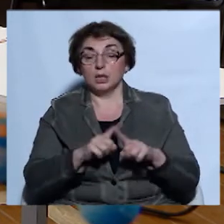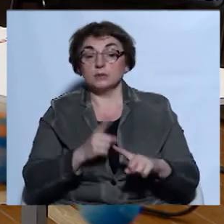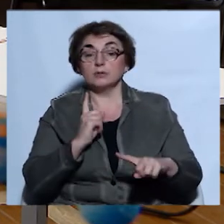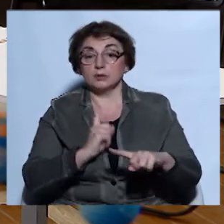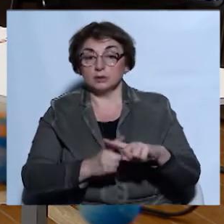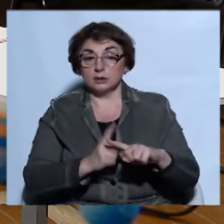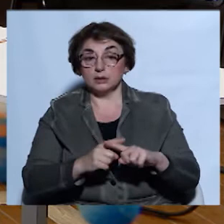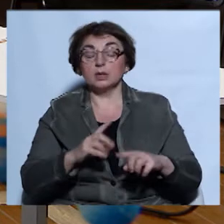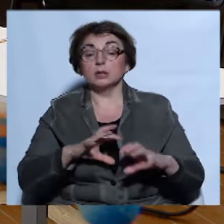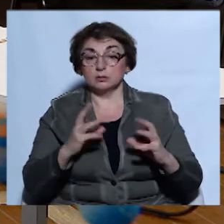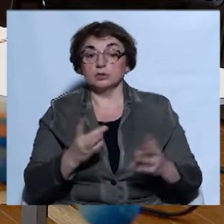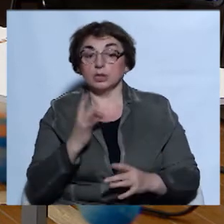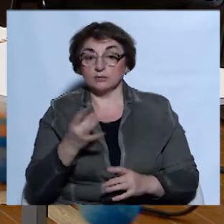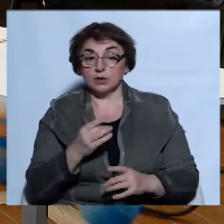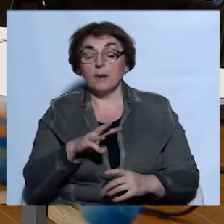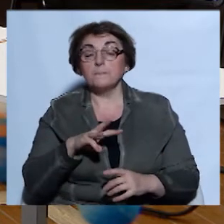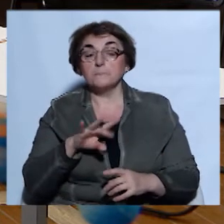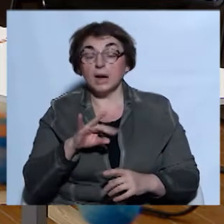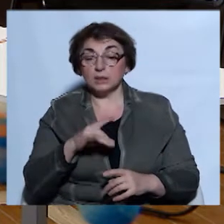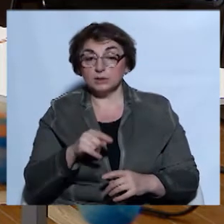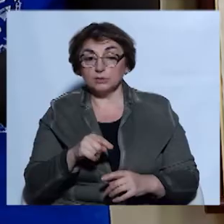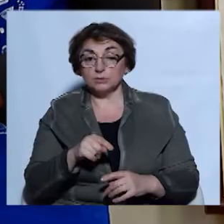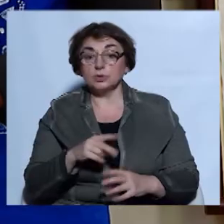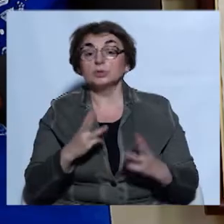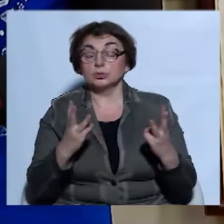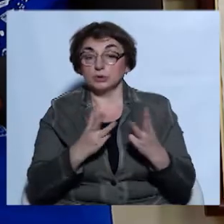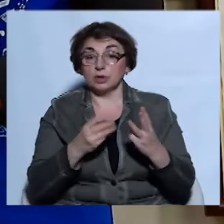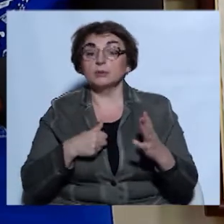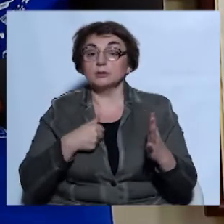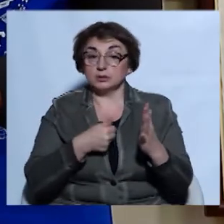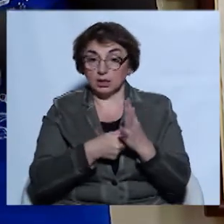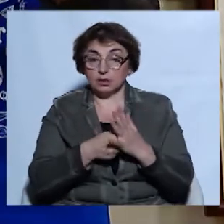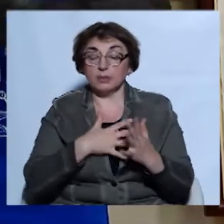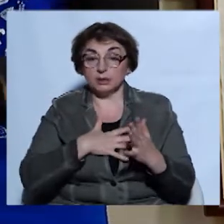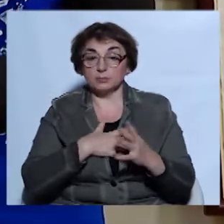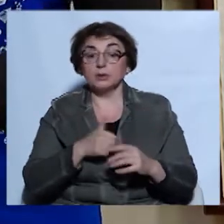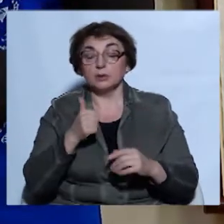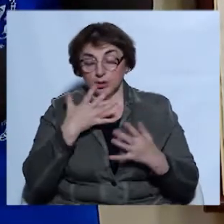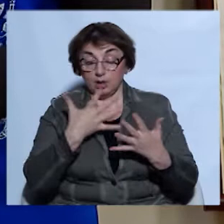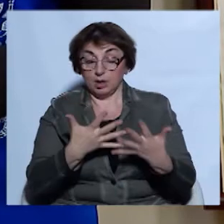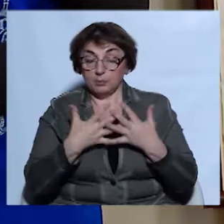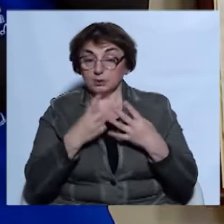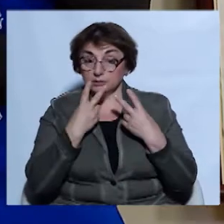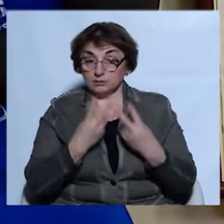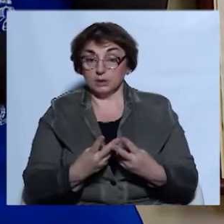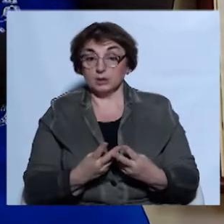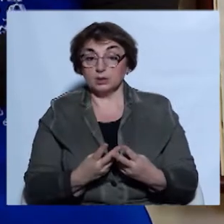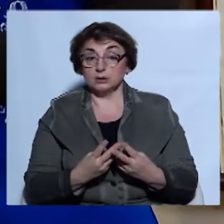სპილენძი. მაგნიუმის წვა ჟანგვადის არეში, ნახეთ როგორი ეფექტით მიმდინარეობდა და